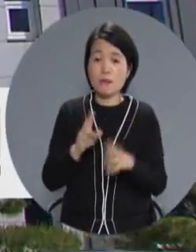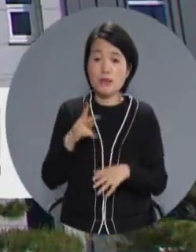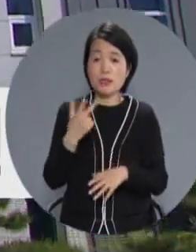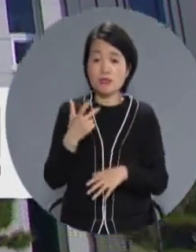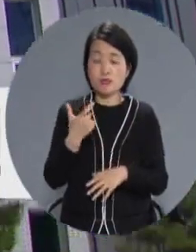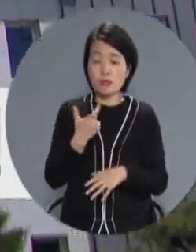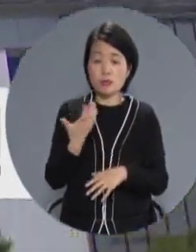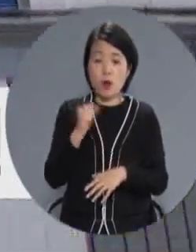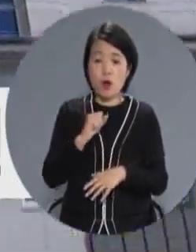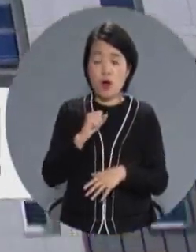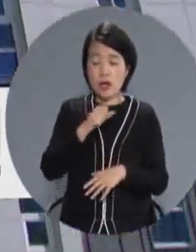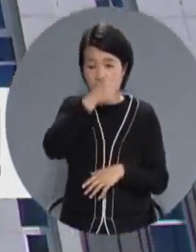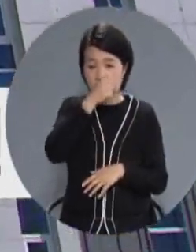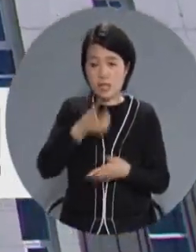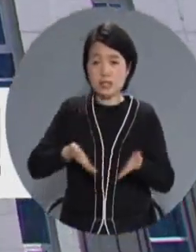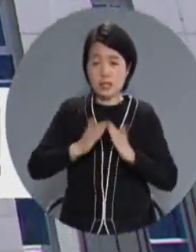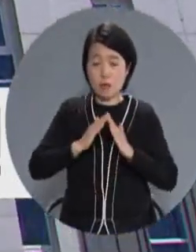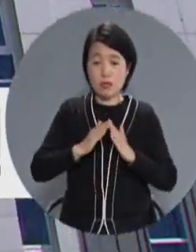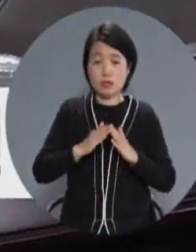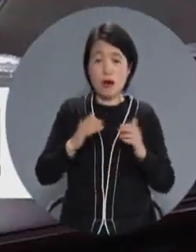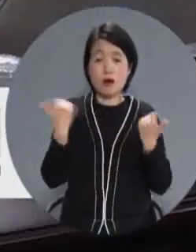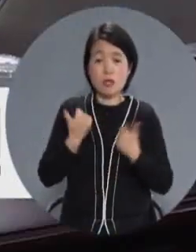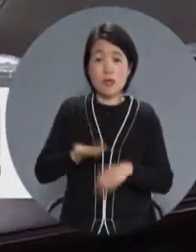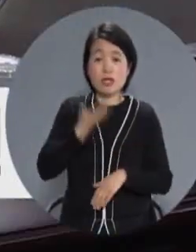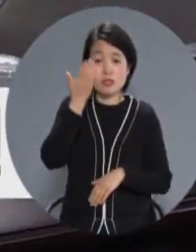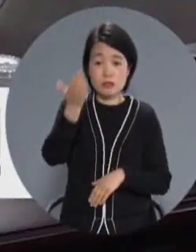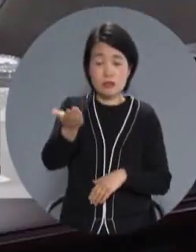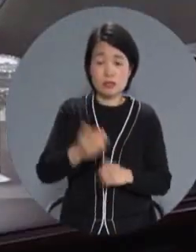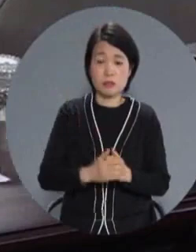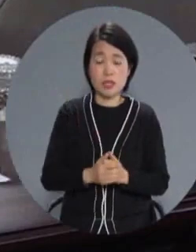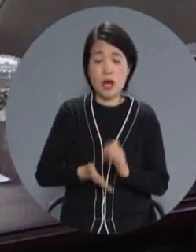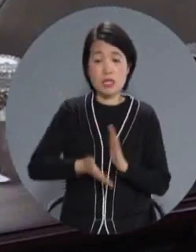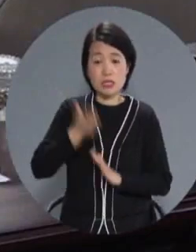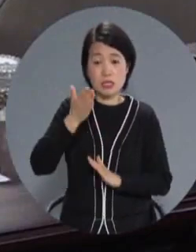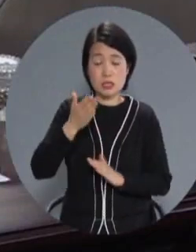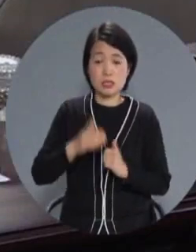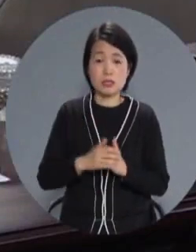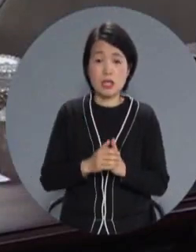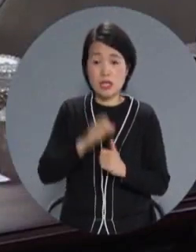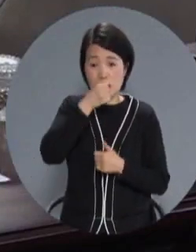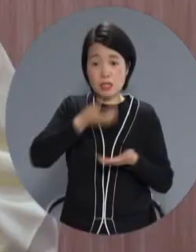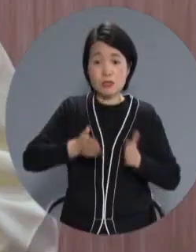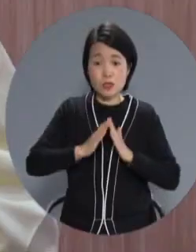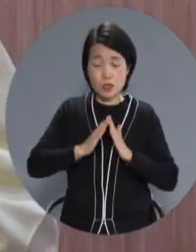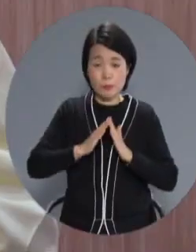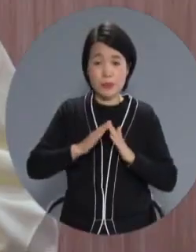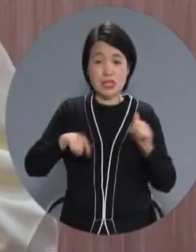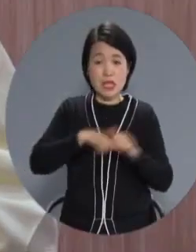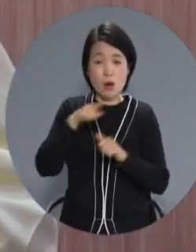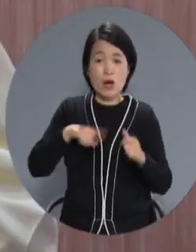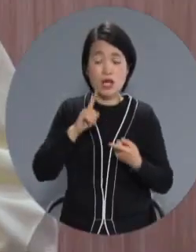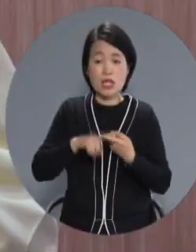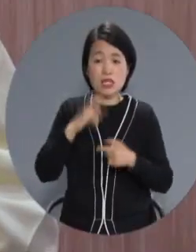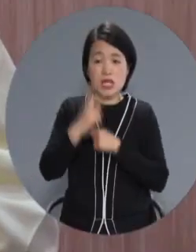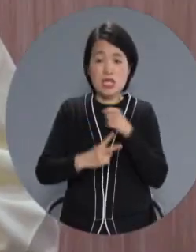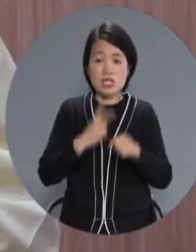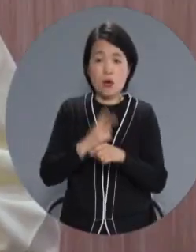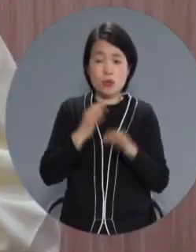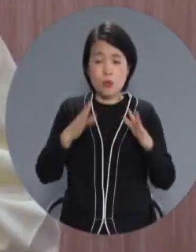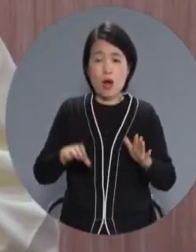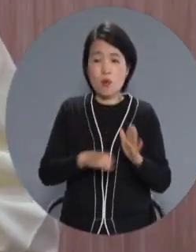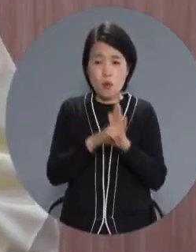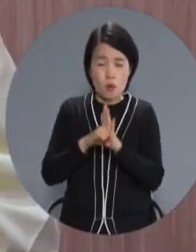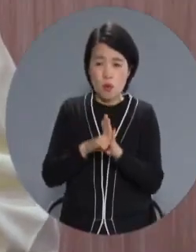세워 의회에 상정했습니다. 시는 이번 예산안 수립 배경에 대해 지난 2년여 기간